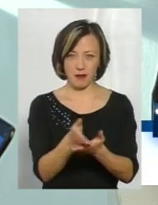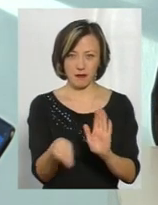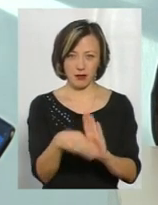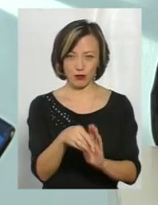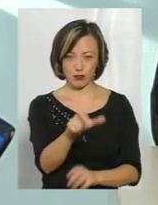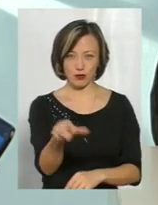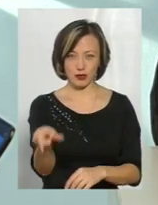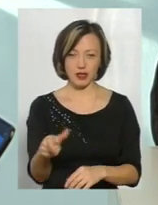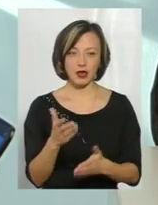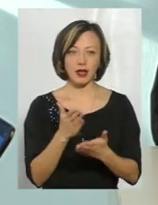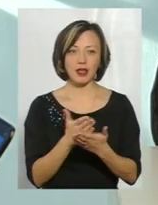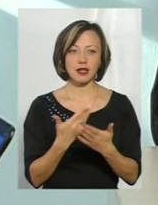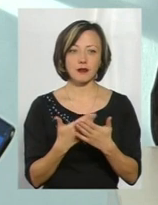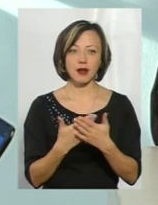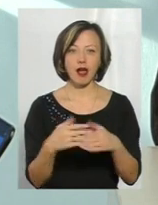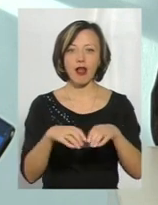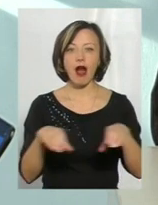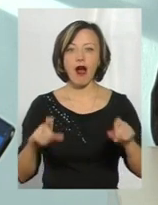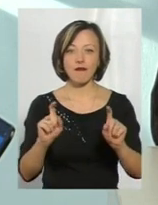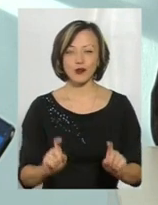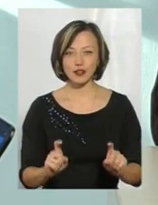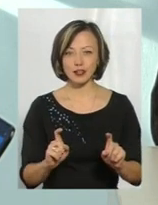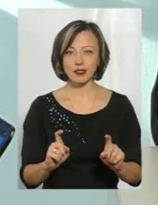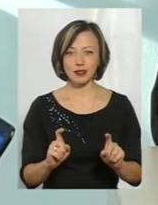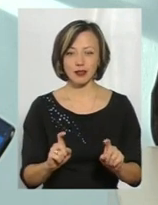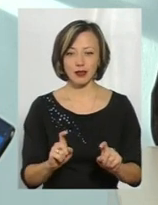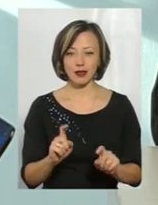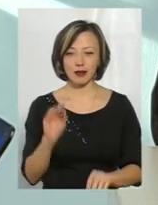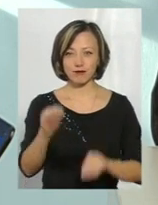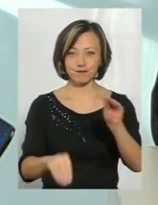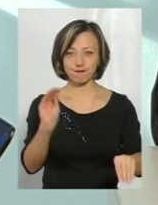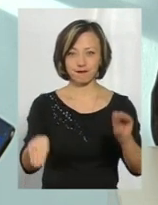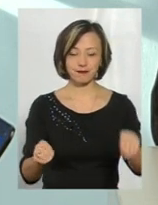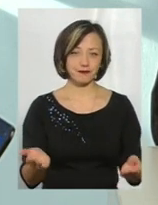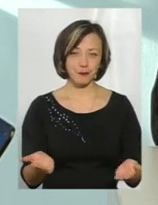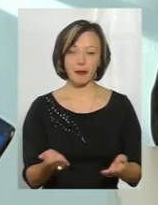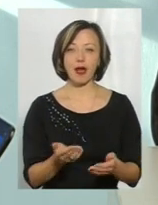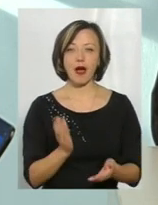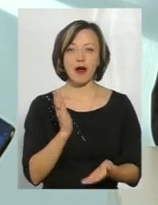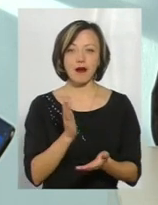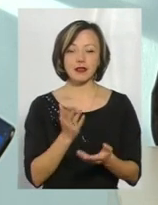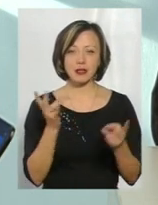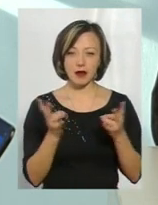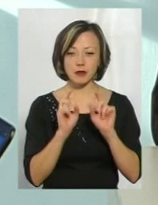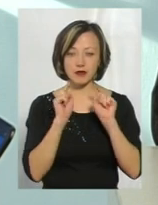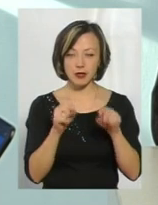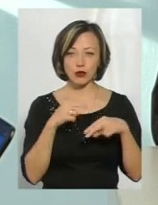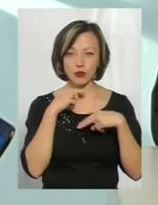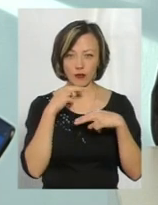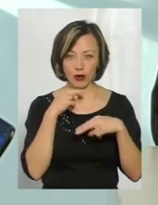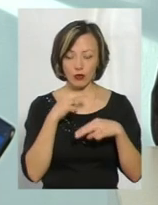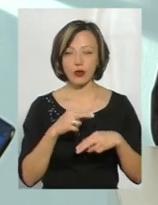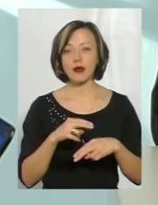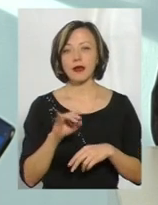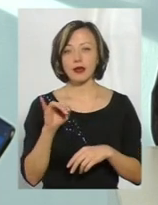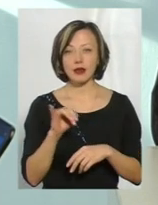Є непрямий, це лавочки у дворі, коли не з'являються гриби після дощу. А саме на прямий підкуп варто звертатись громадянам